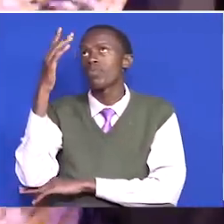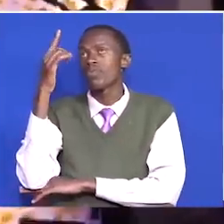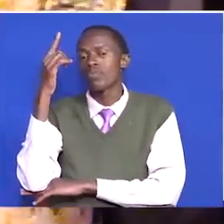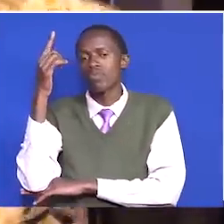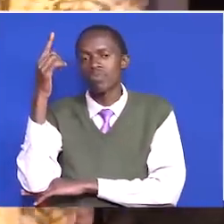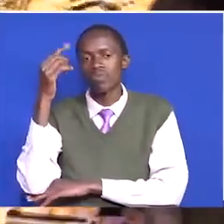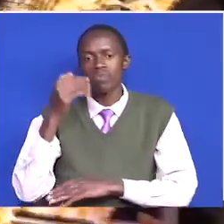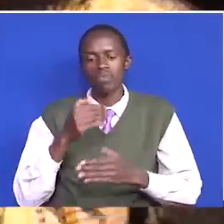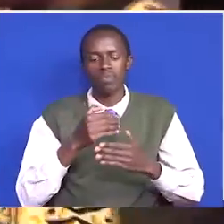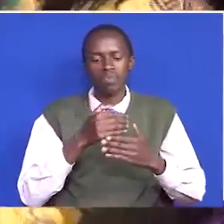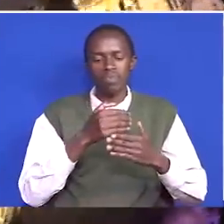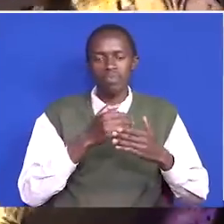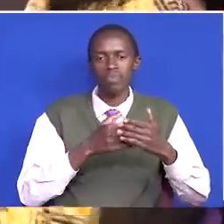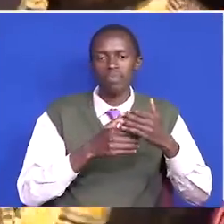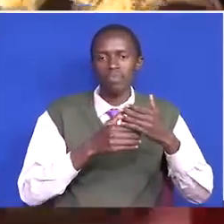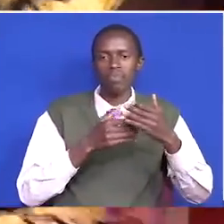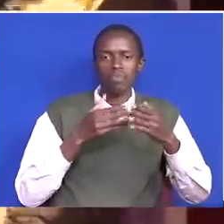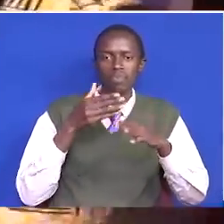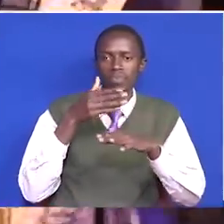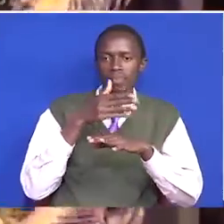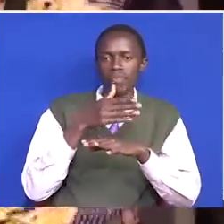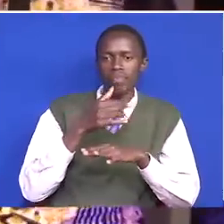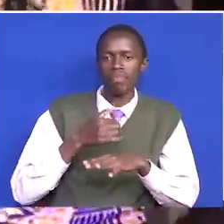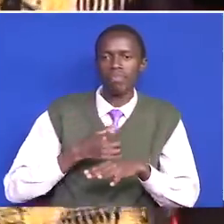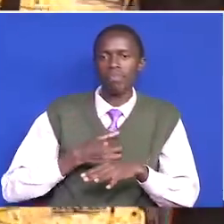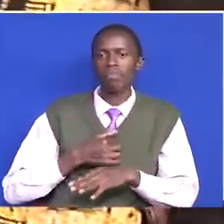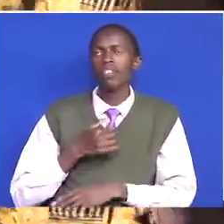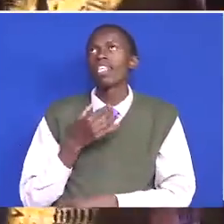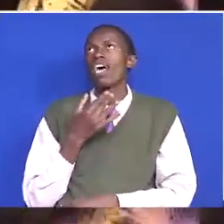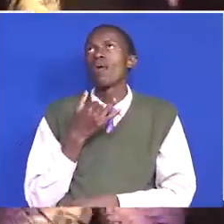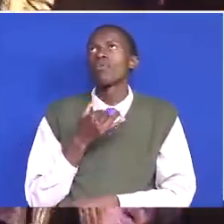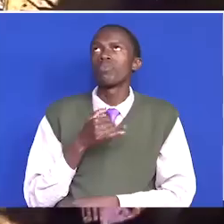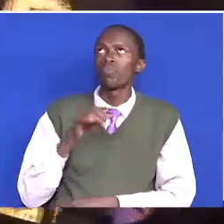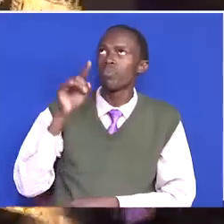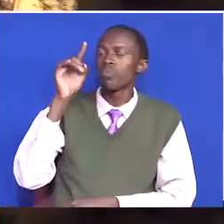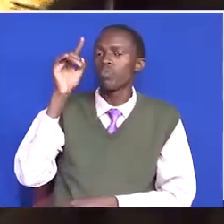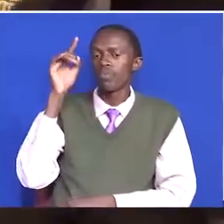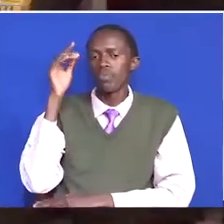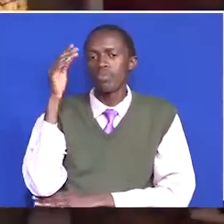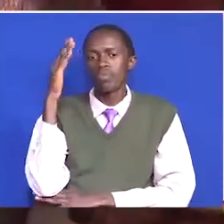Ebeneza, ijengwe juu yako. Ninataka Ebeneza,